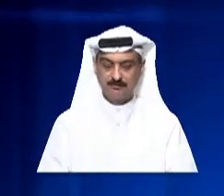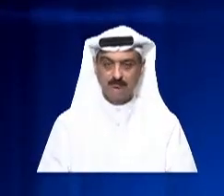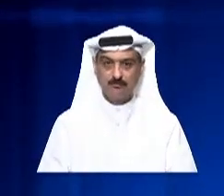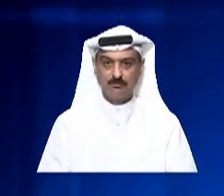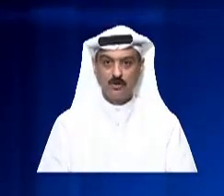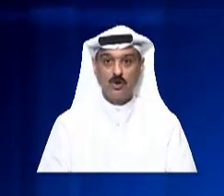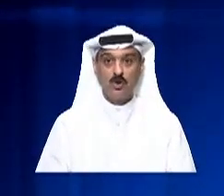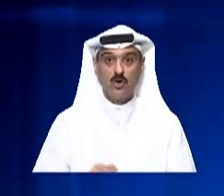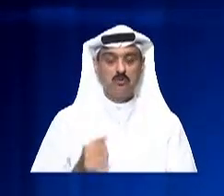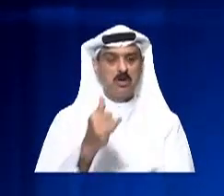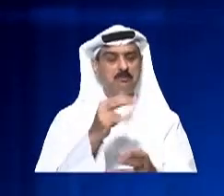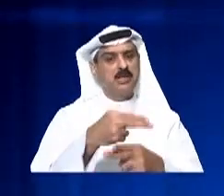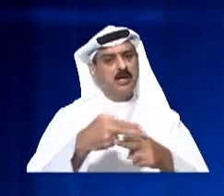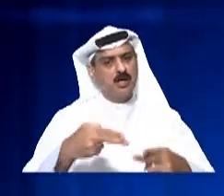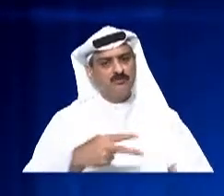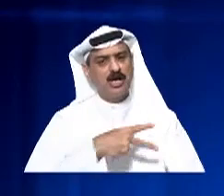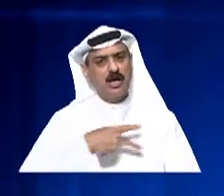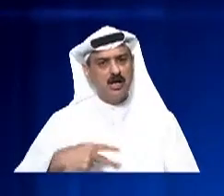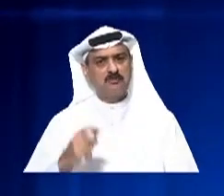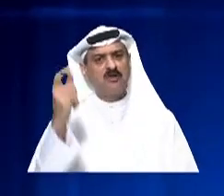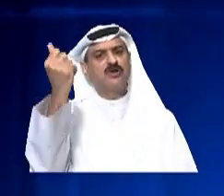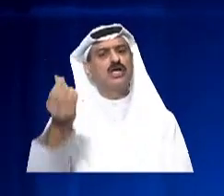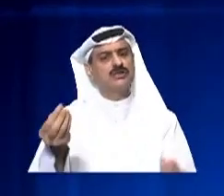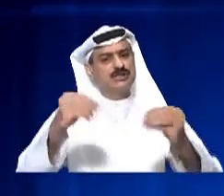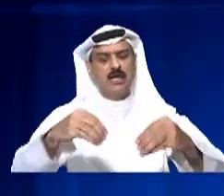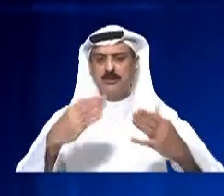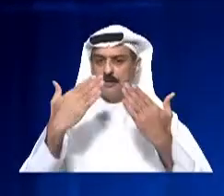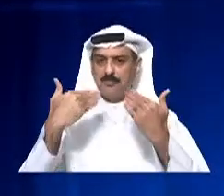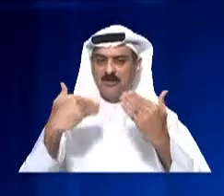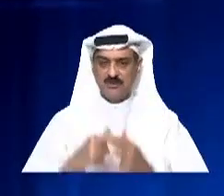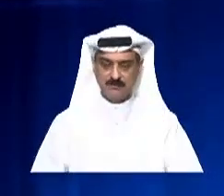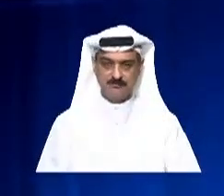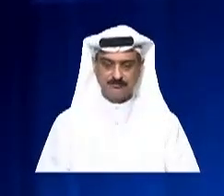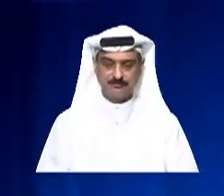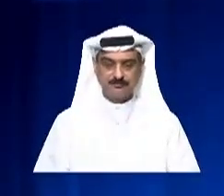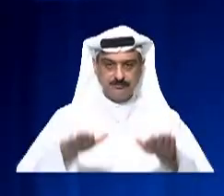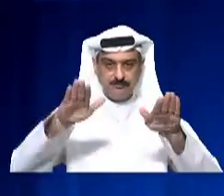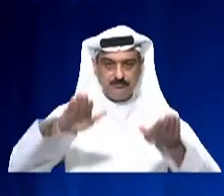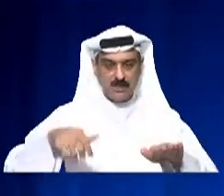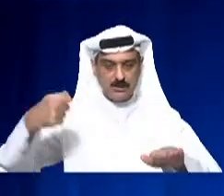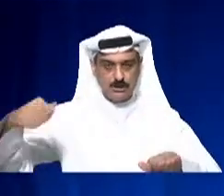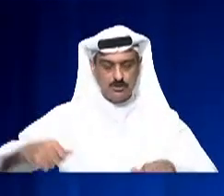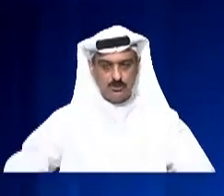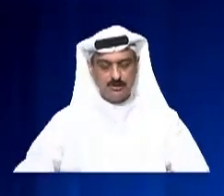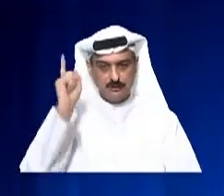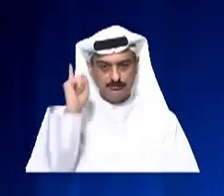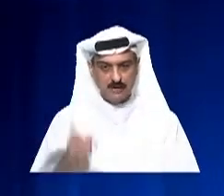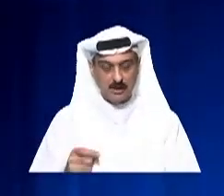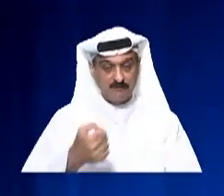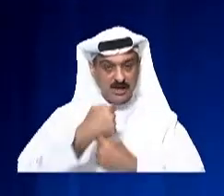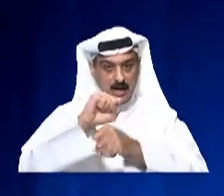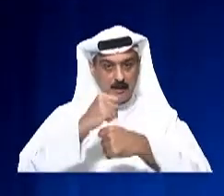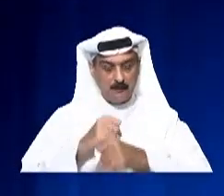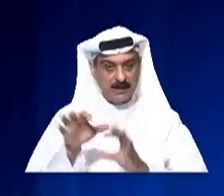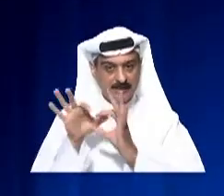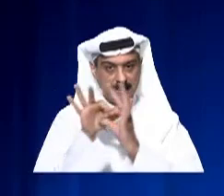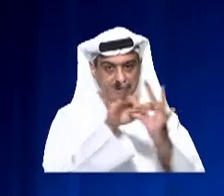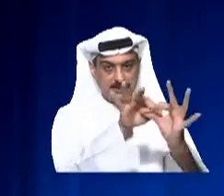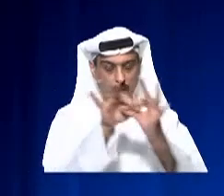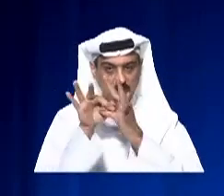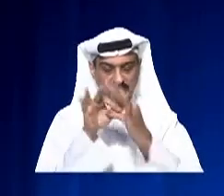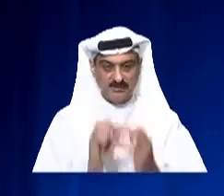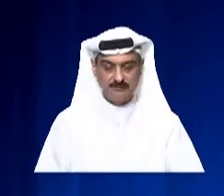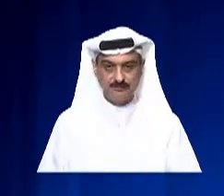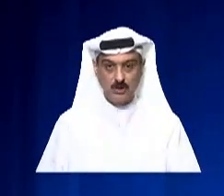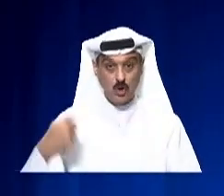تحمل الدولة لأي أعباء مالية. وقد قرر مجلس الوزراء تكليف بلدية الكويت بالتنسيق مع كل من